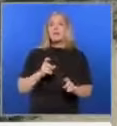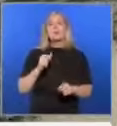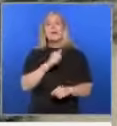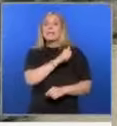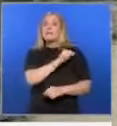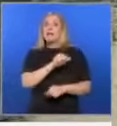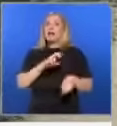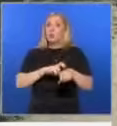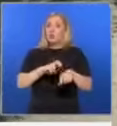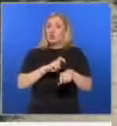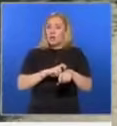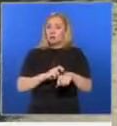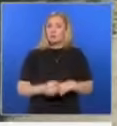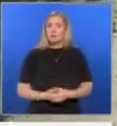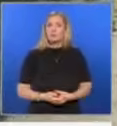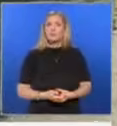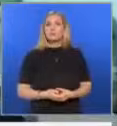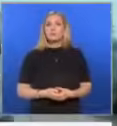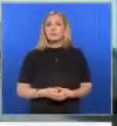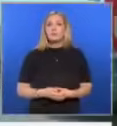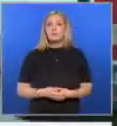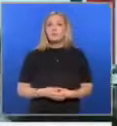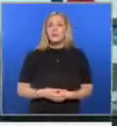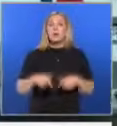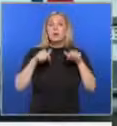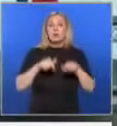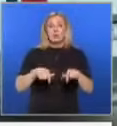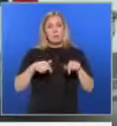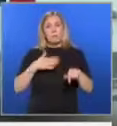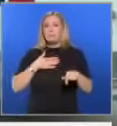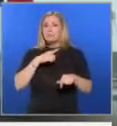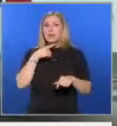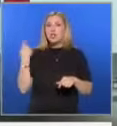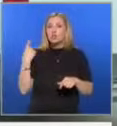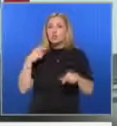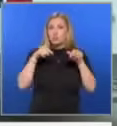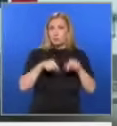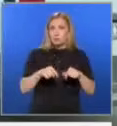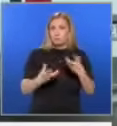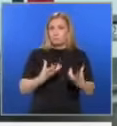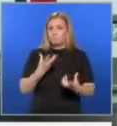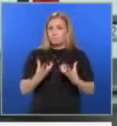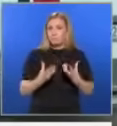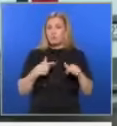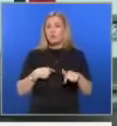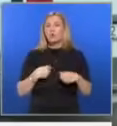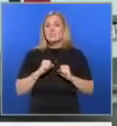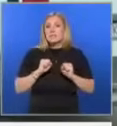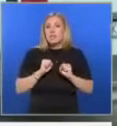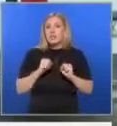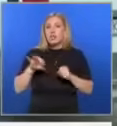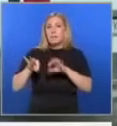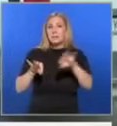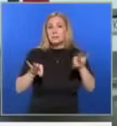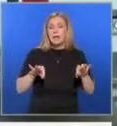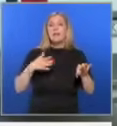всички ръководители на Пловдивската пожарна. Тук е рискова ситуацията, преди това, че са застрашени населени места. Поради тази причина